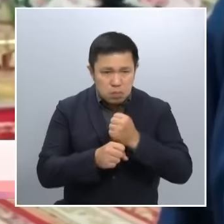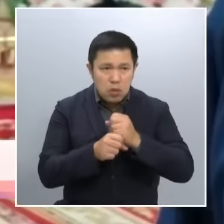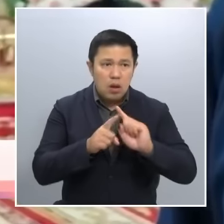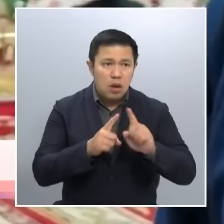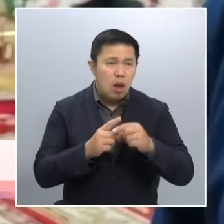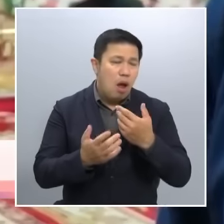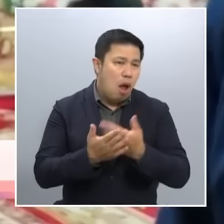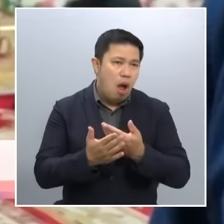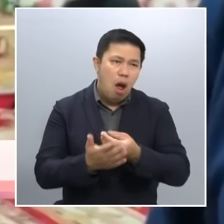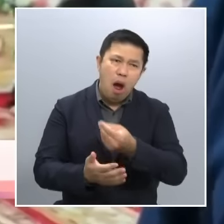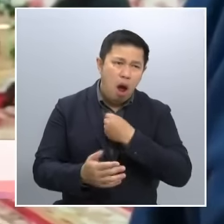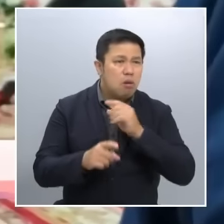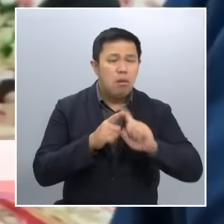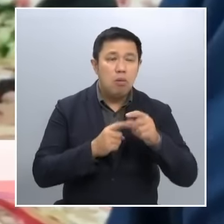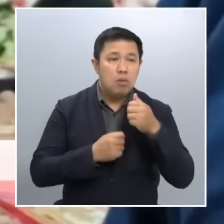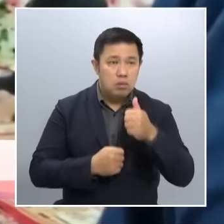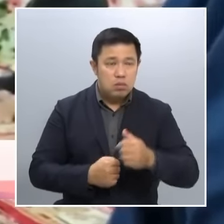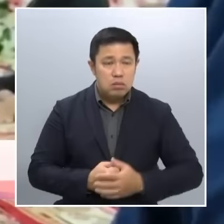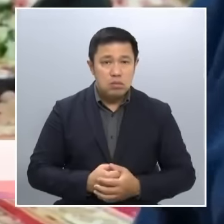เลยมีแต่